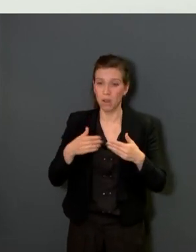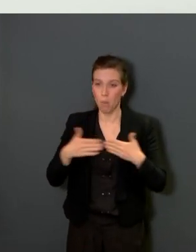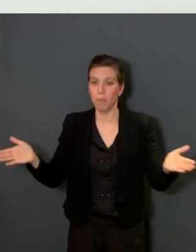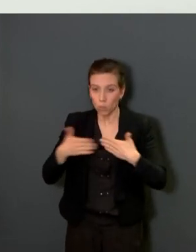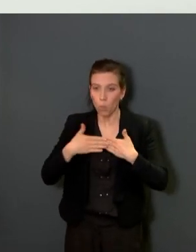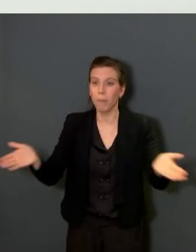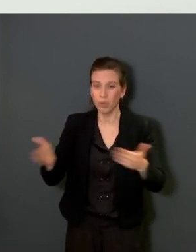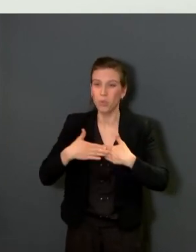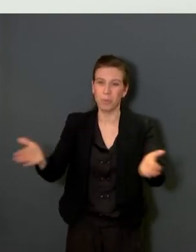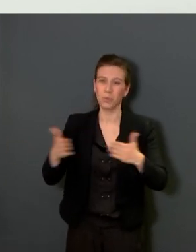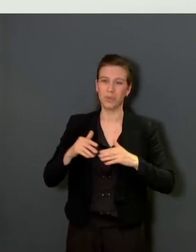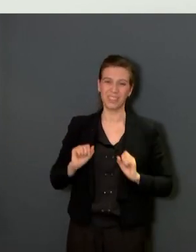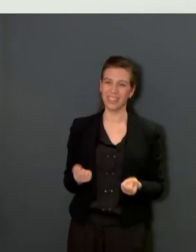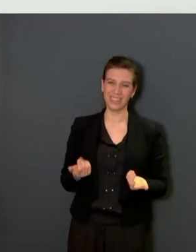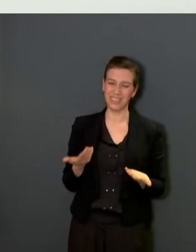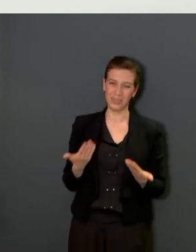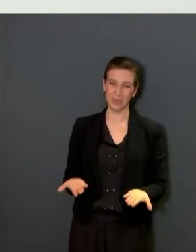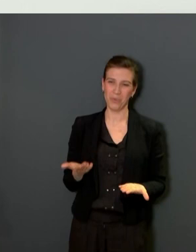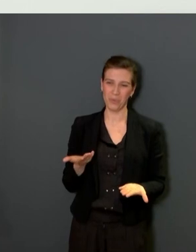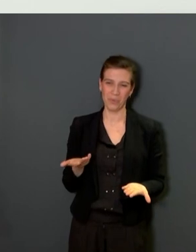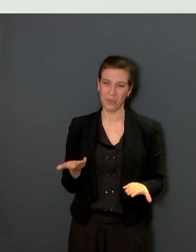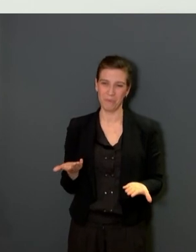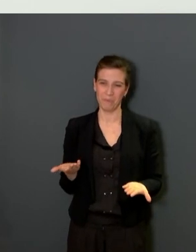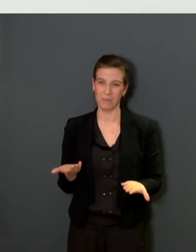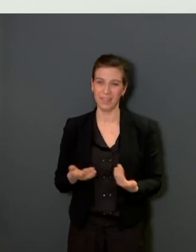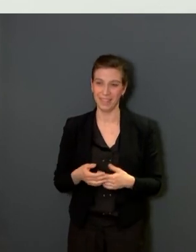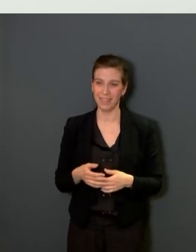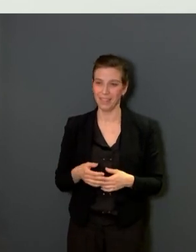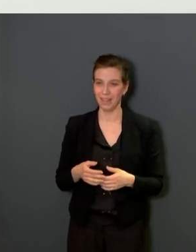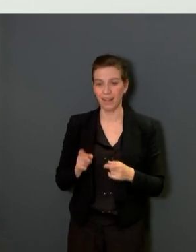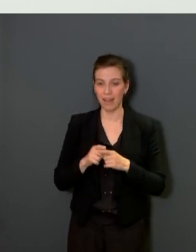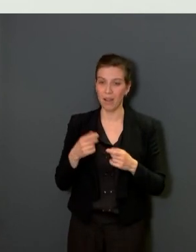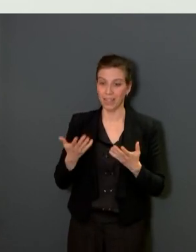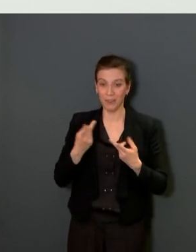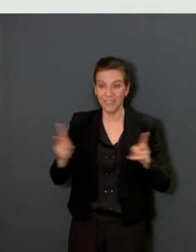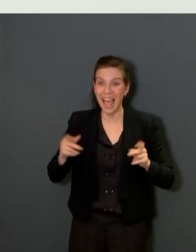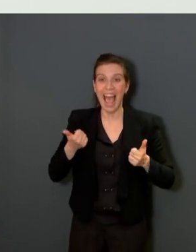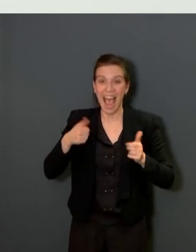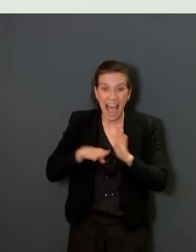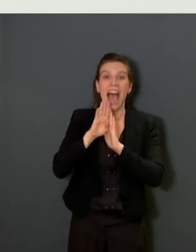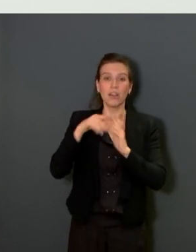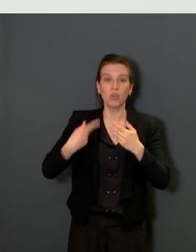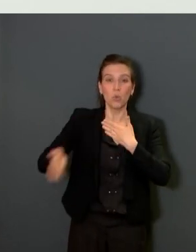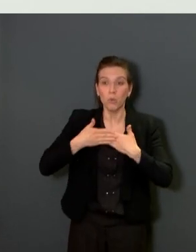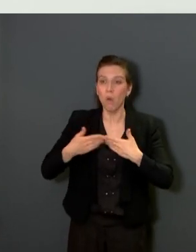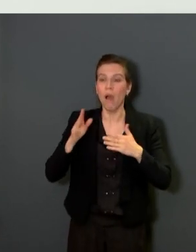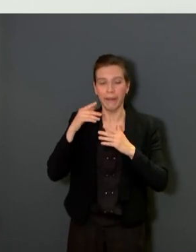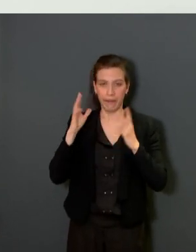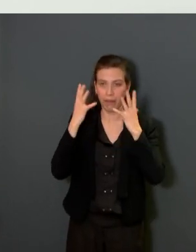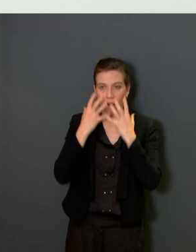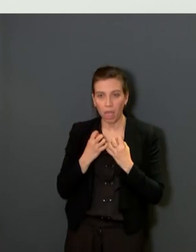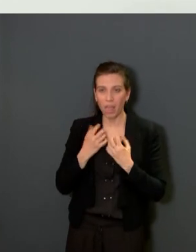doen en om die vrijheid dan te hebben en die twee weken later opnieuw te moeten opgeven? Dat is waar het eigenlijk over gaat. Waar het over gaat